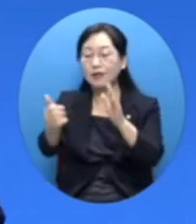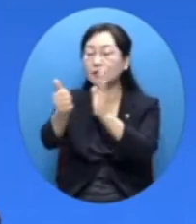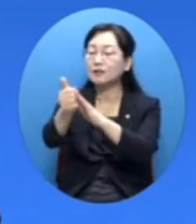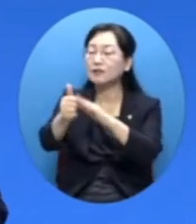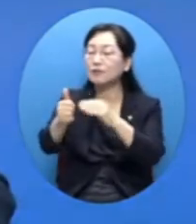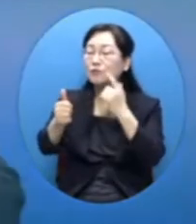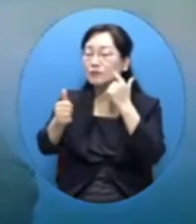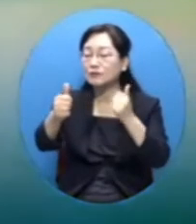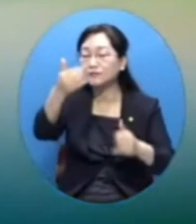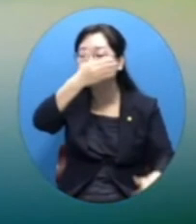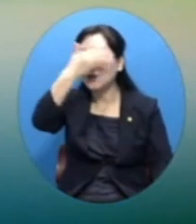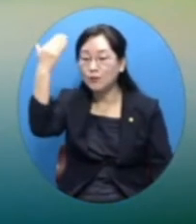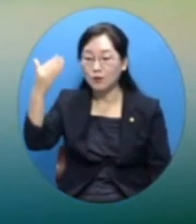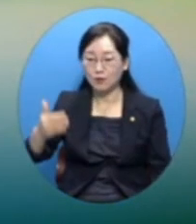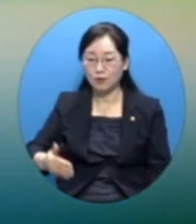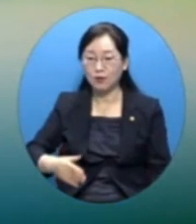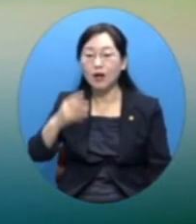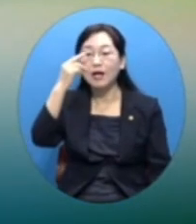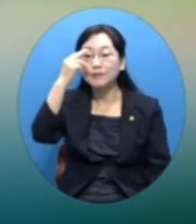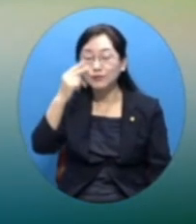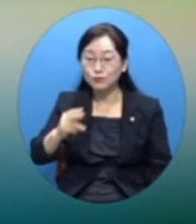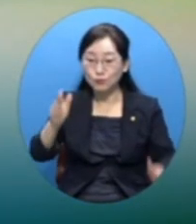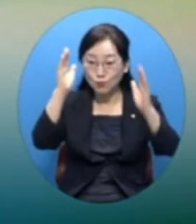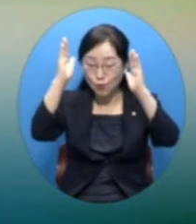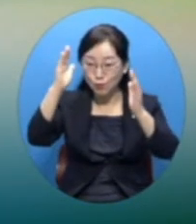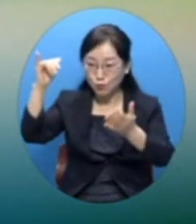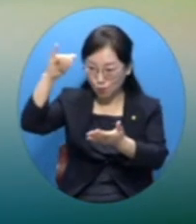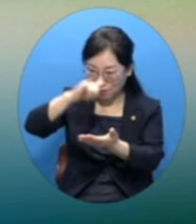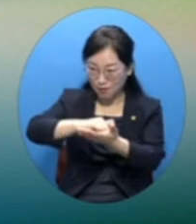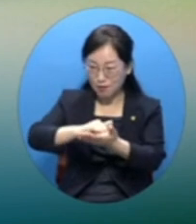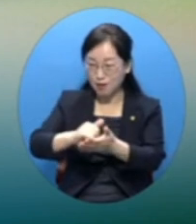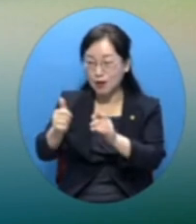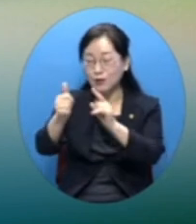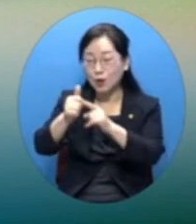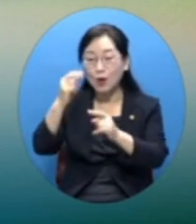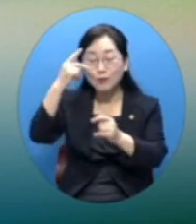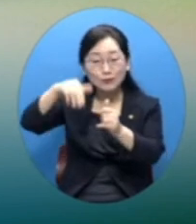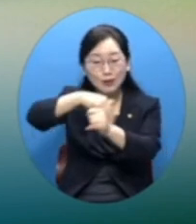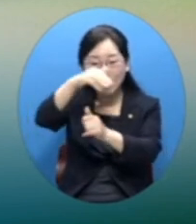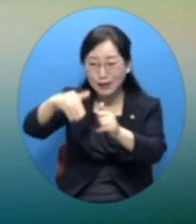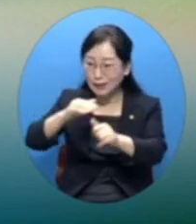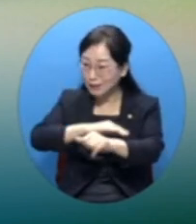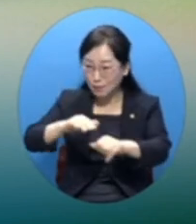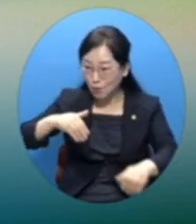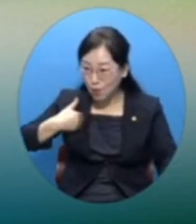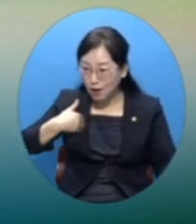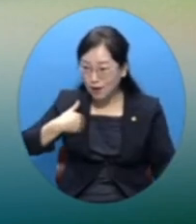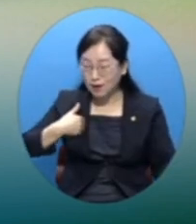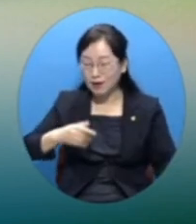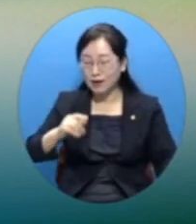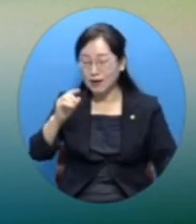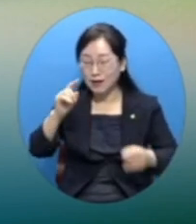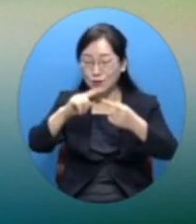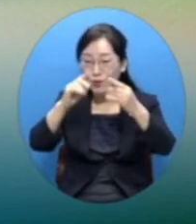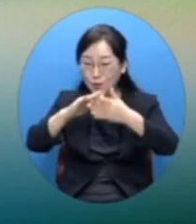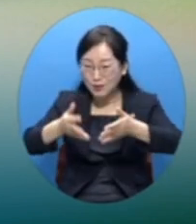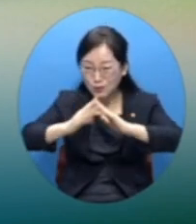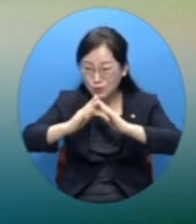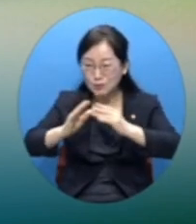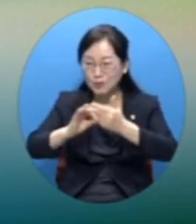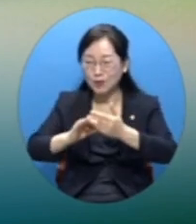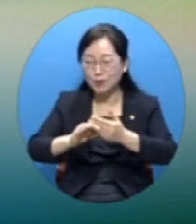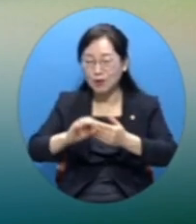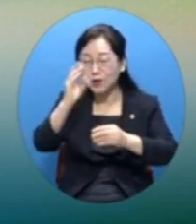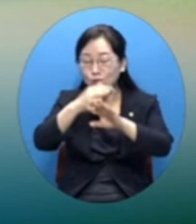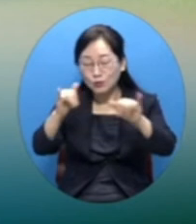젊으시고 미국에 유아 가서 미국 물정을 잘 모르시는 거 같은데 성전 건축한다고 하면 지금 남아 있는 성도들조차